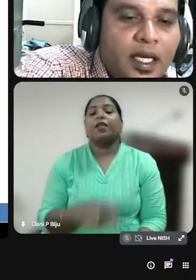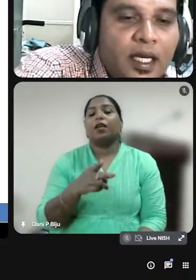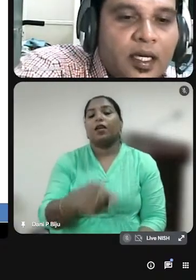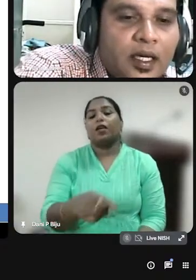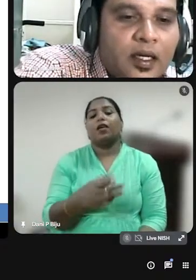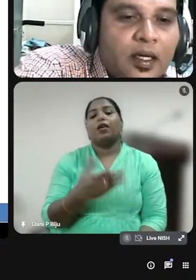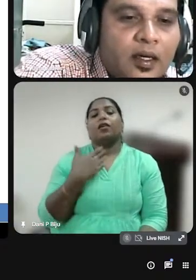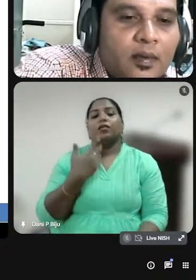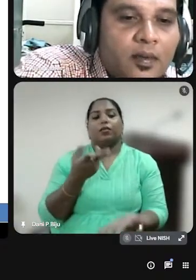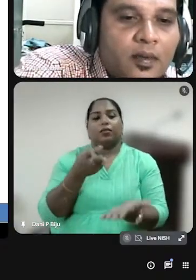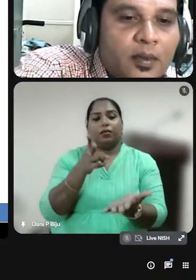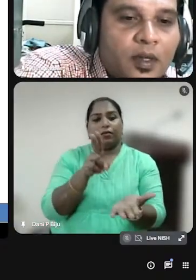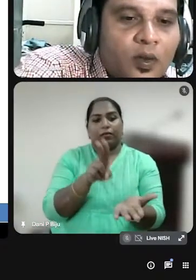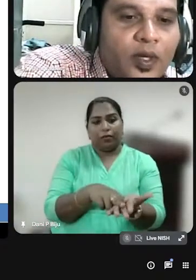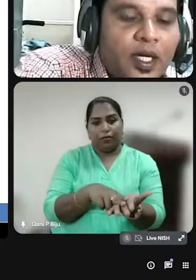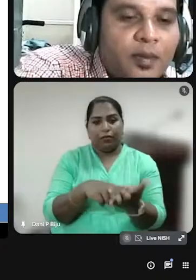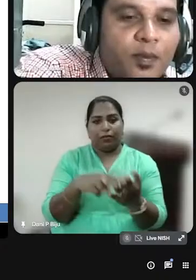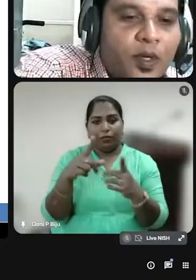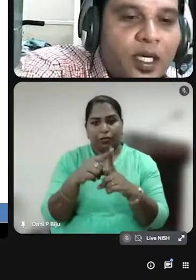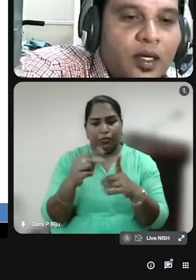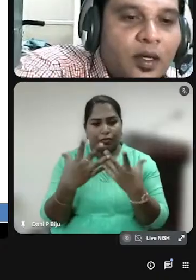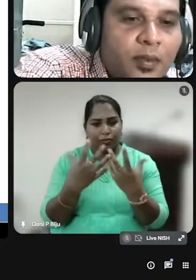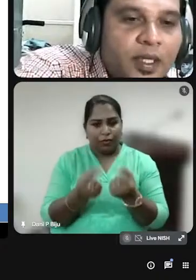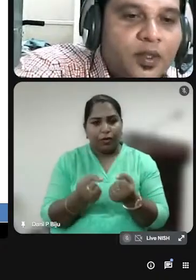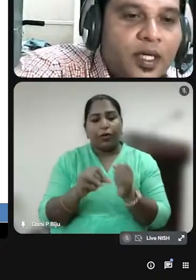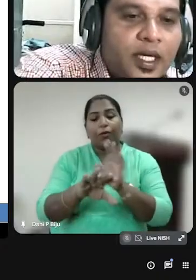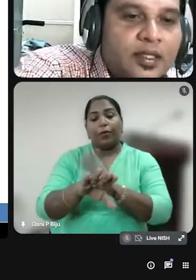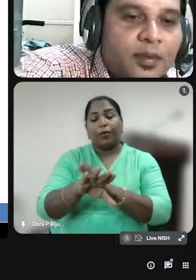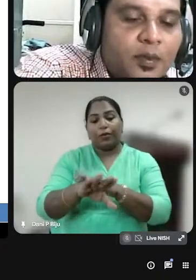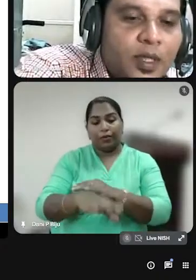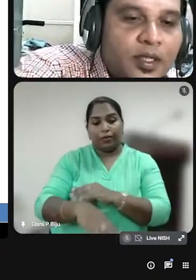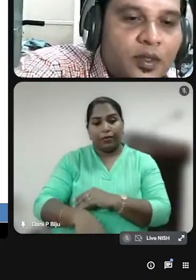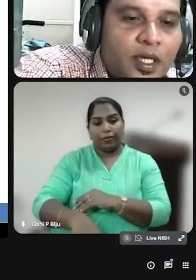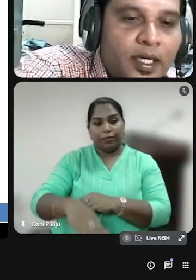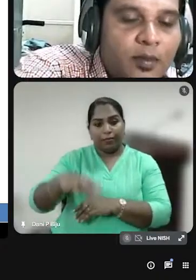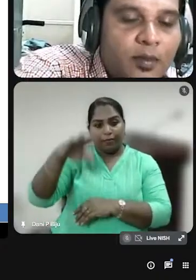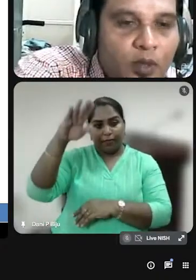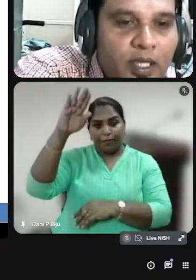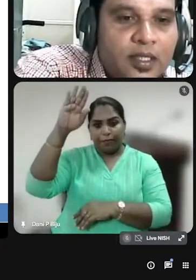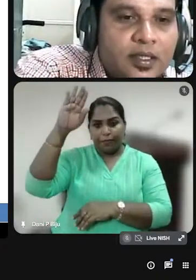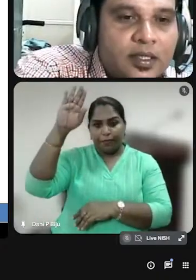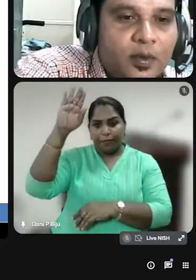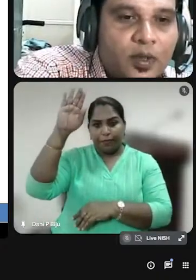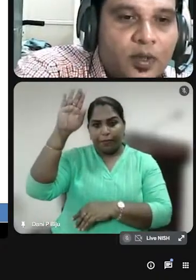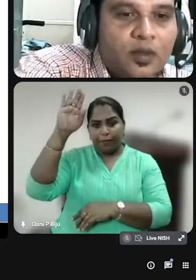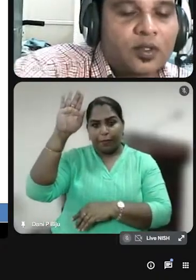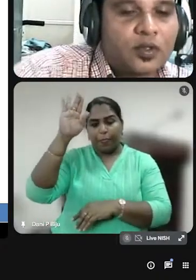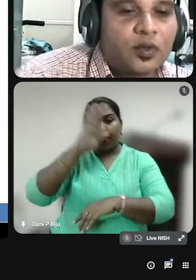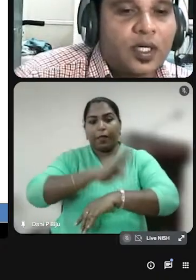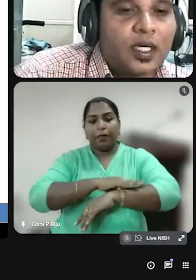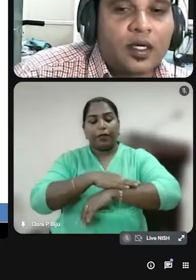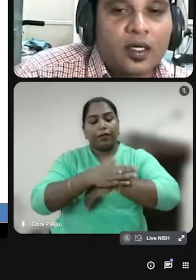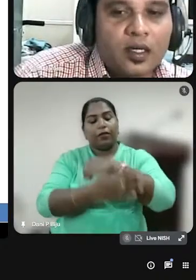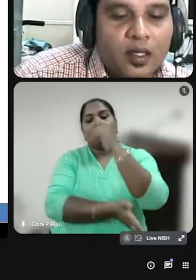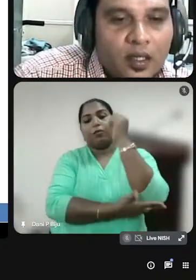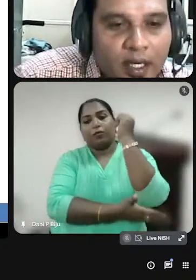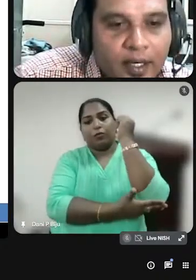കിടന്നു തന്നെ നമുക്ക് ഒരു കൈ പൊക്കി മറ്റൊരു കൈയുടെ സപ്പോർട്ട്, മറ്റൊരു കൈയുടെ മുട്ടിന്റെ സപ്പോർട്ട്. ഇത് കുറച്ചും